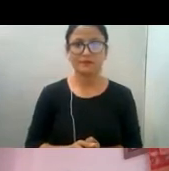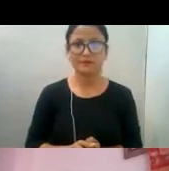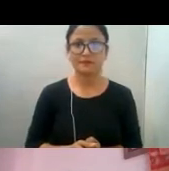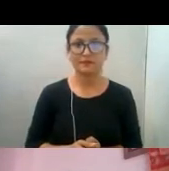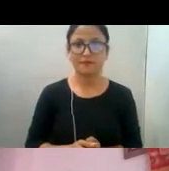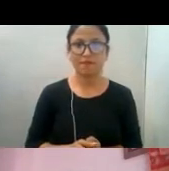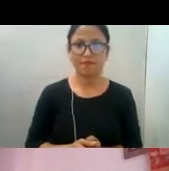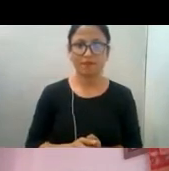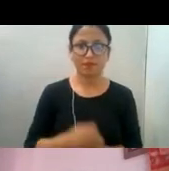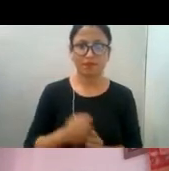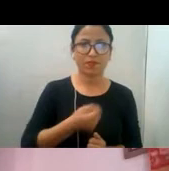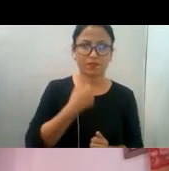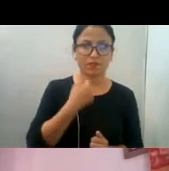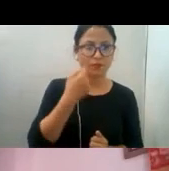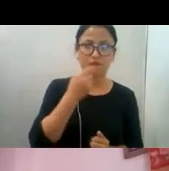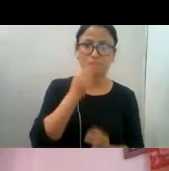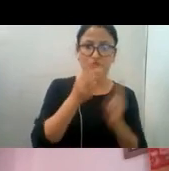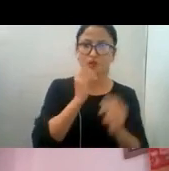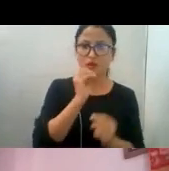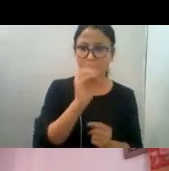आफ्नो कुरा राख्दै जानु न.